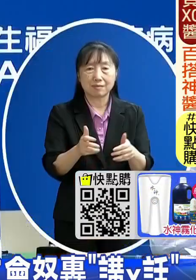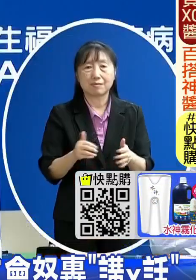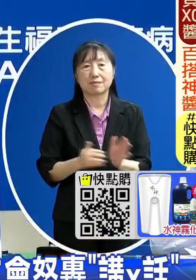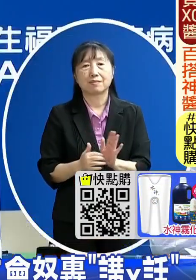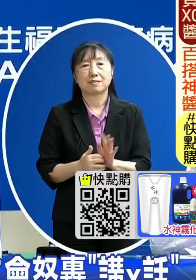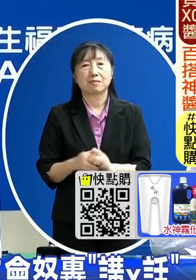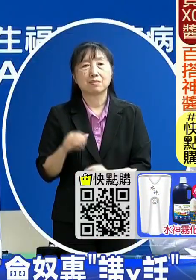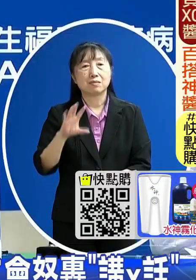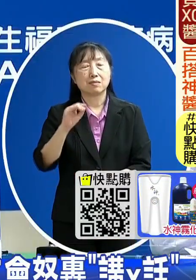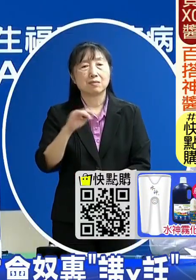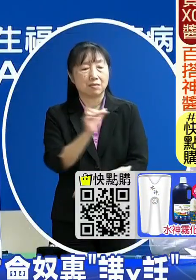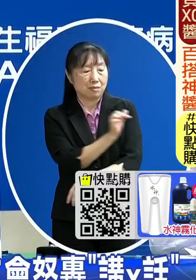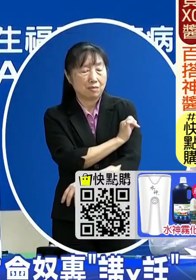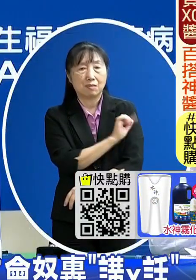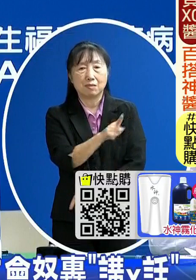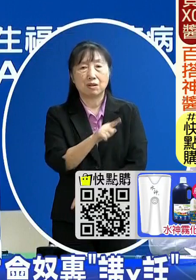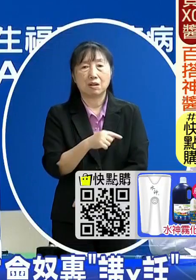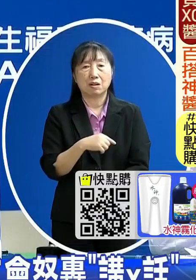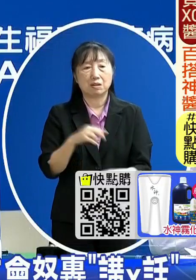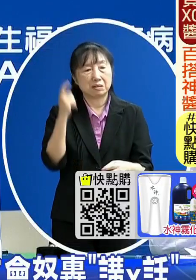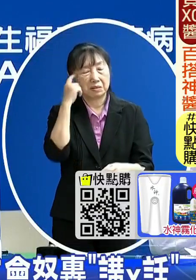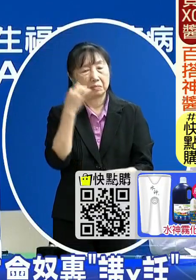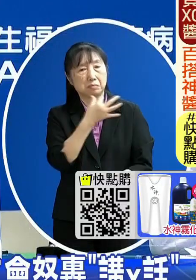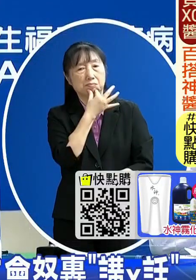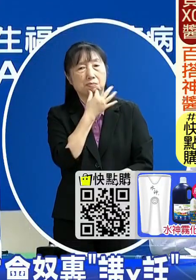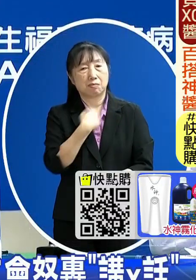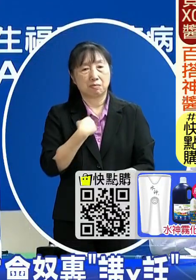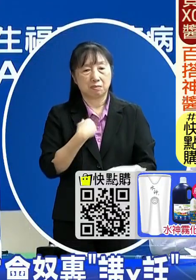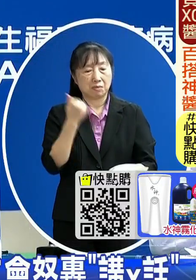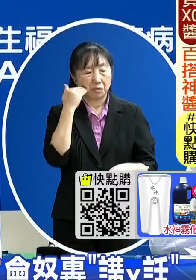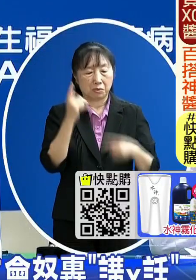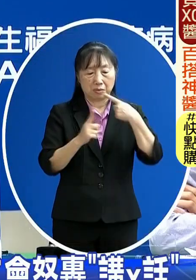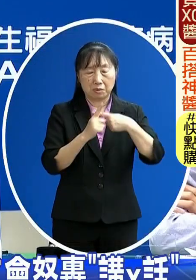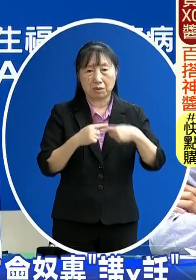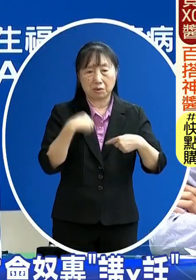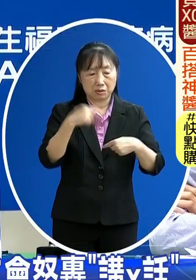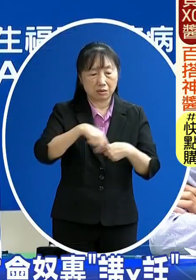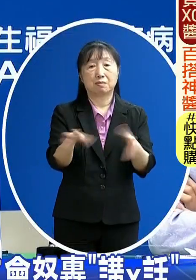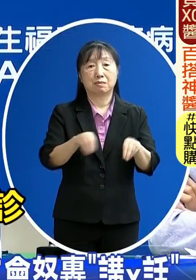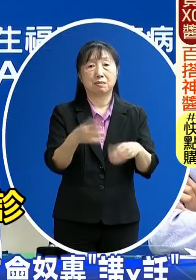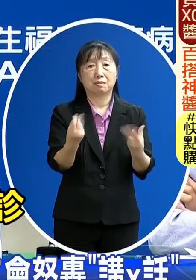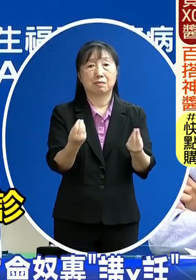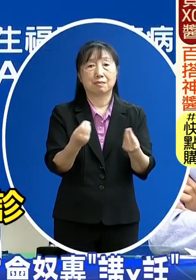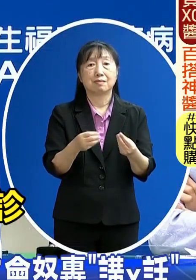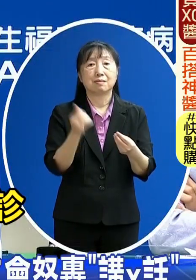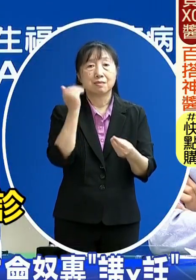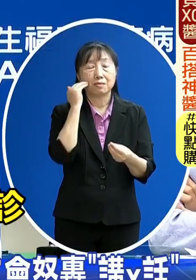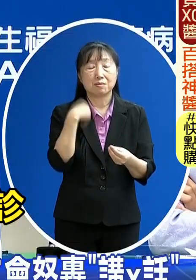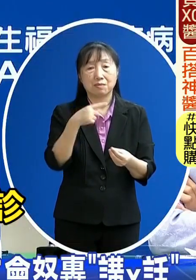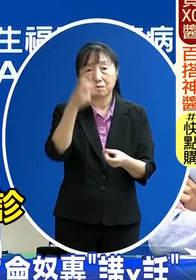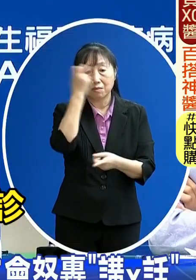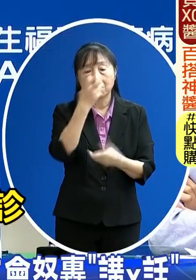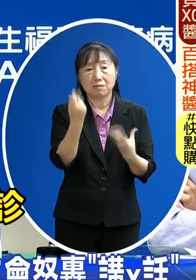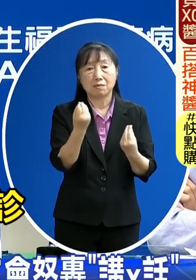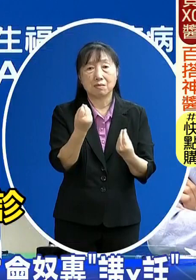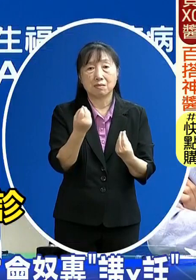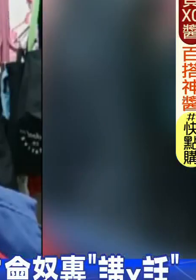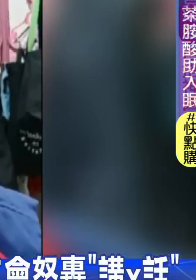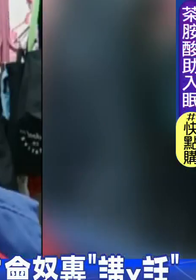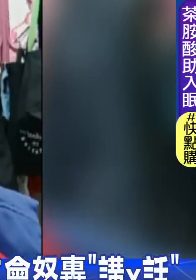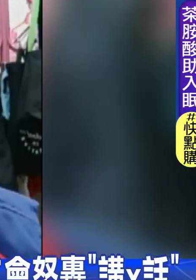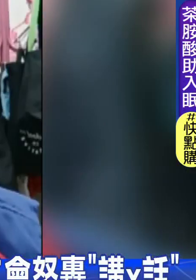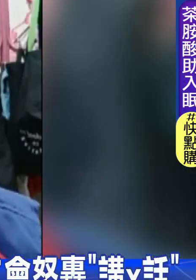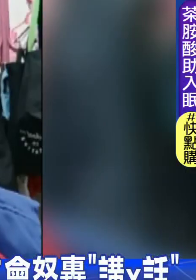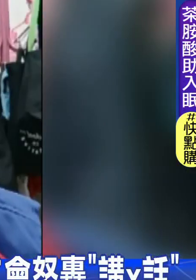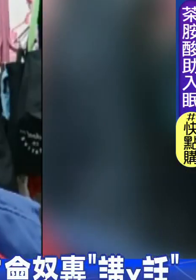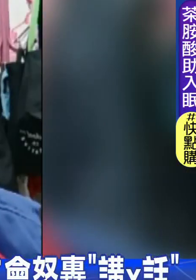应。 护理人员就不愿意筛，而产生确诊者照顾确诊者的这样的情况。既然没有筛，那就没有所谓的确诊。 不